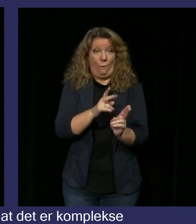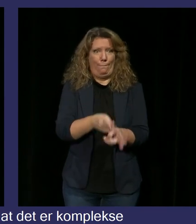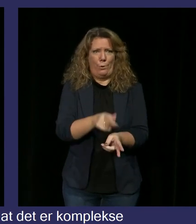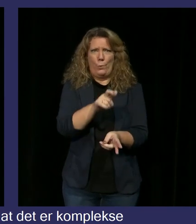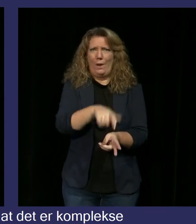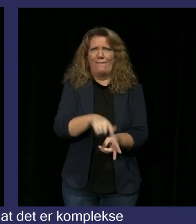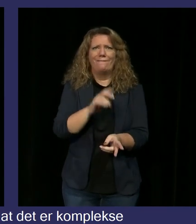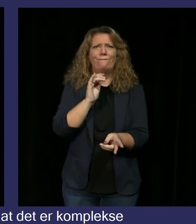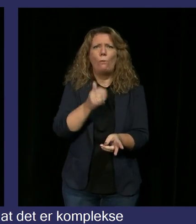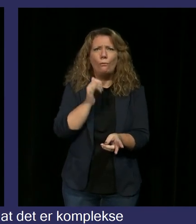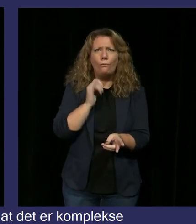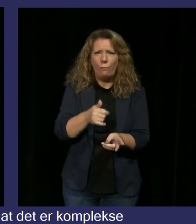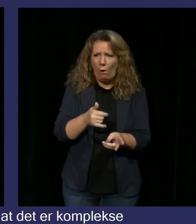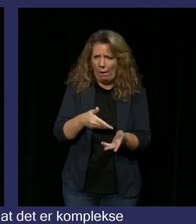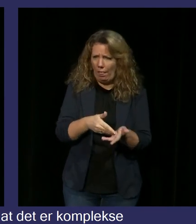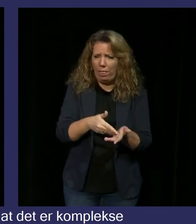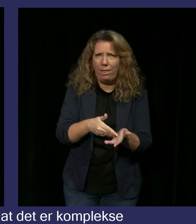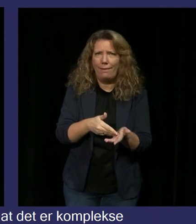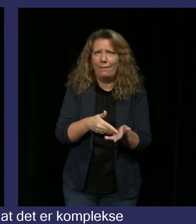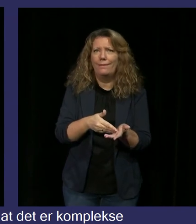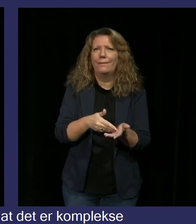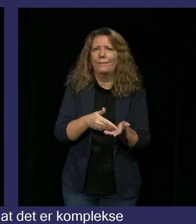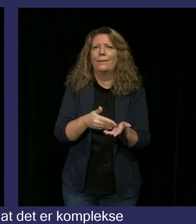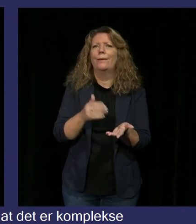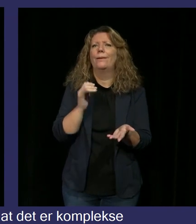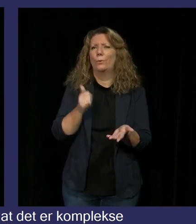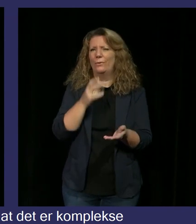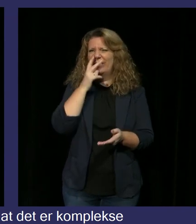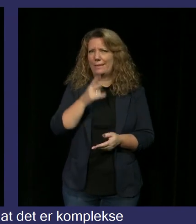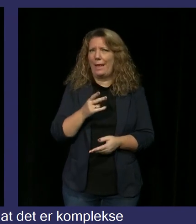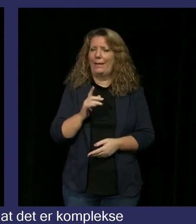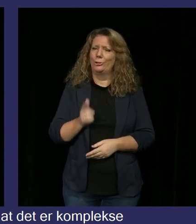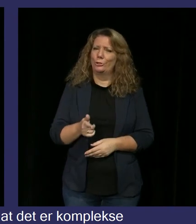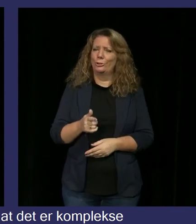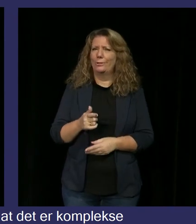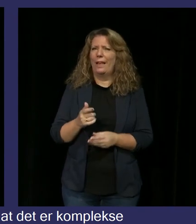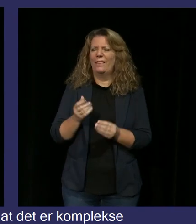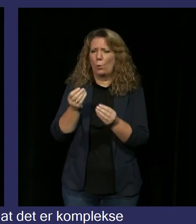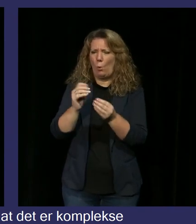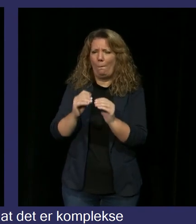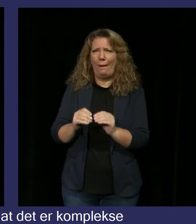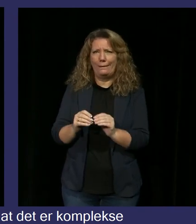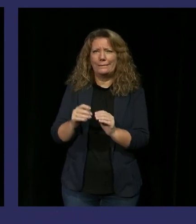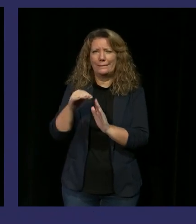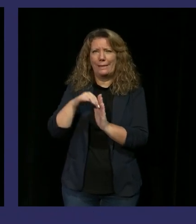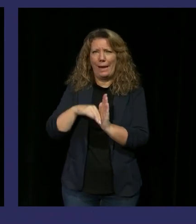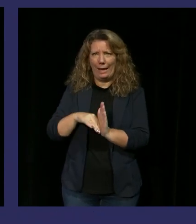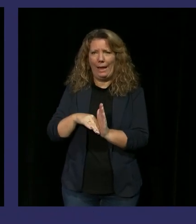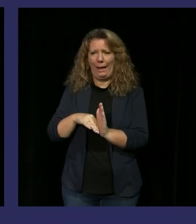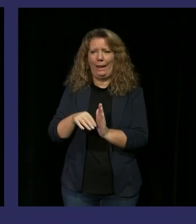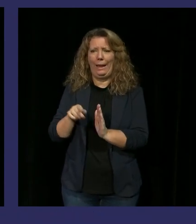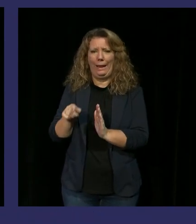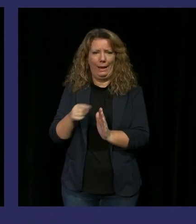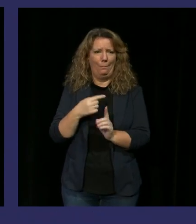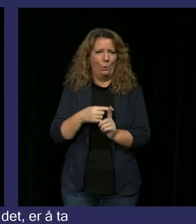det jo en sammenheng mellom at det komplekse regelverk, og folk forskjellige. Så